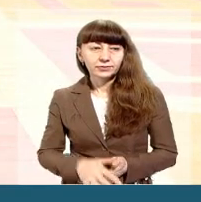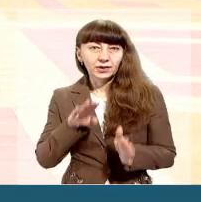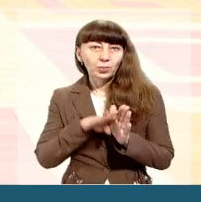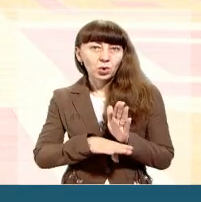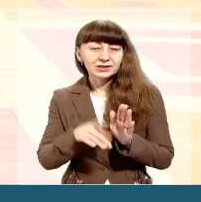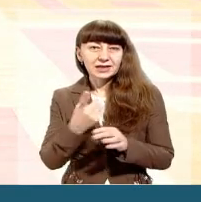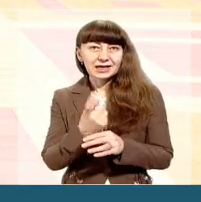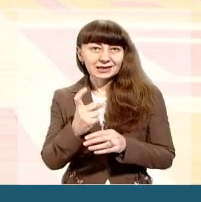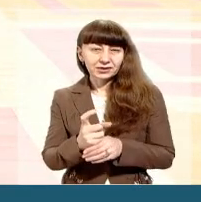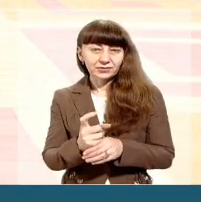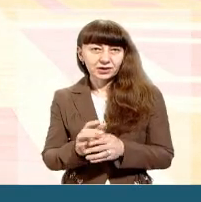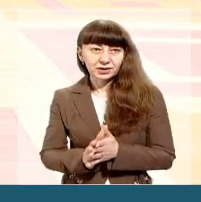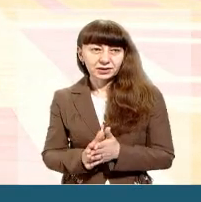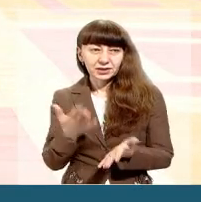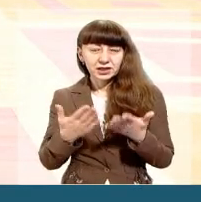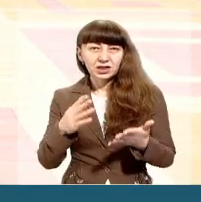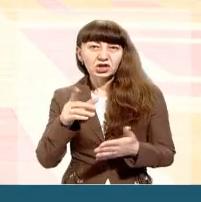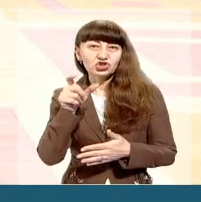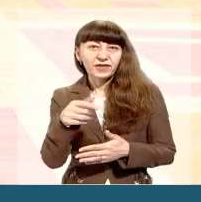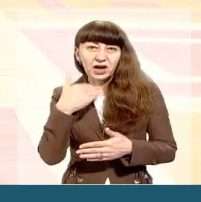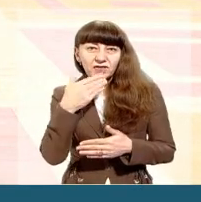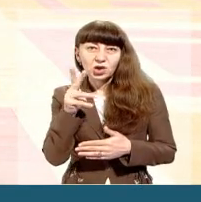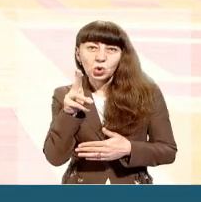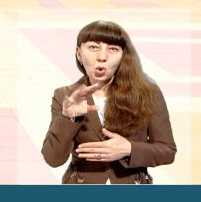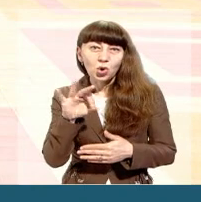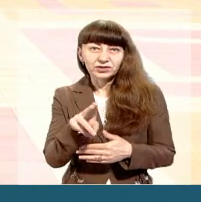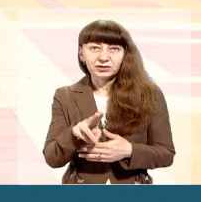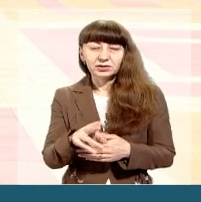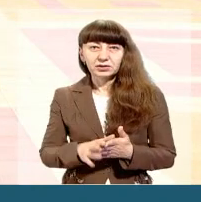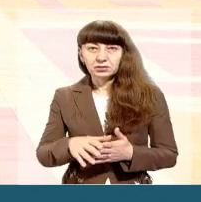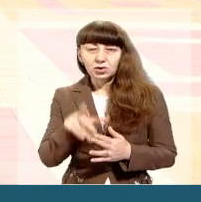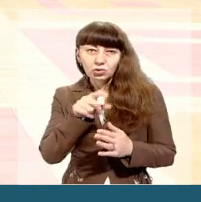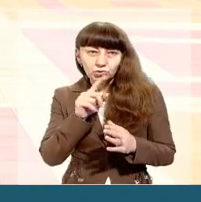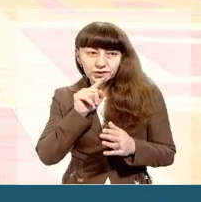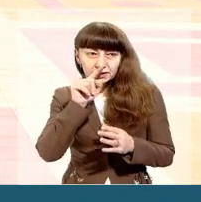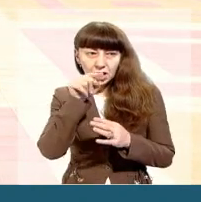После этого, если человек продиктует код, злоумышленники заходят